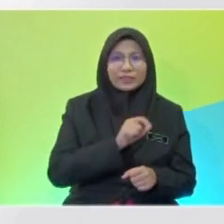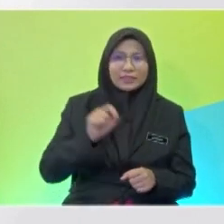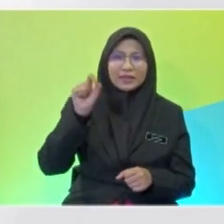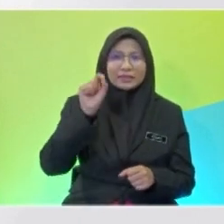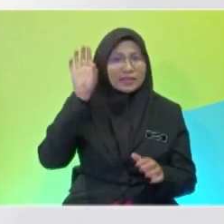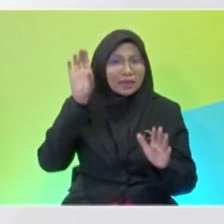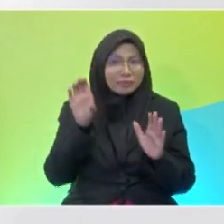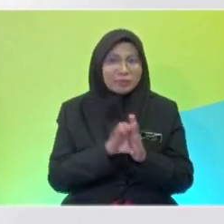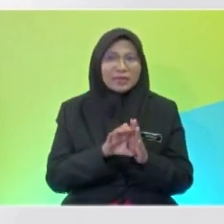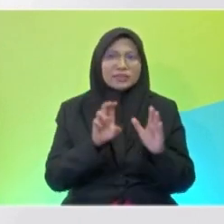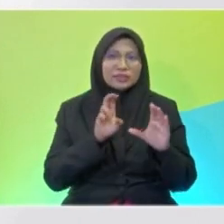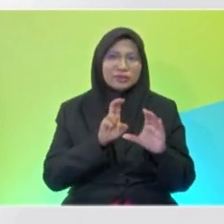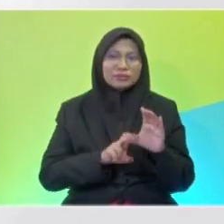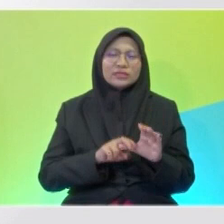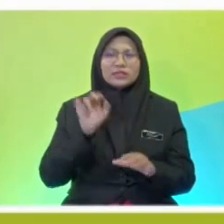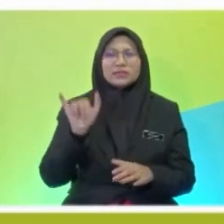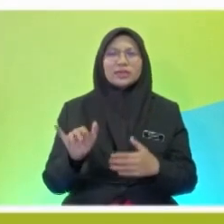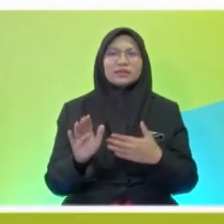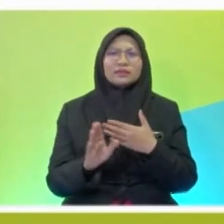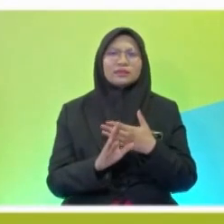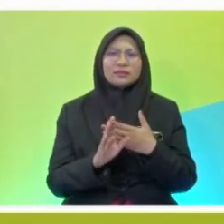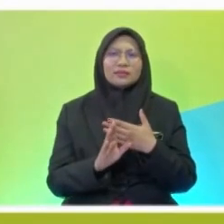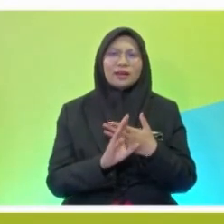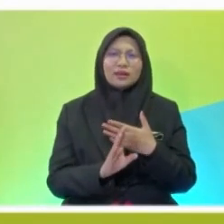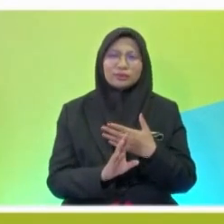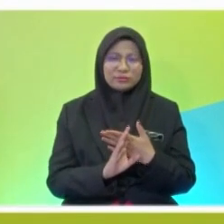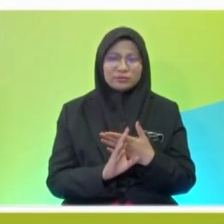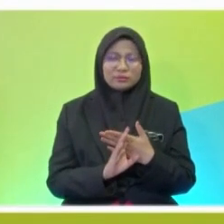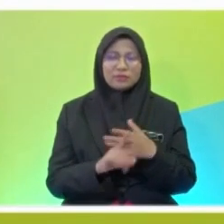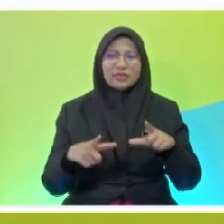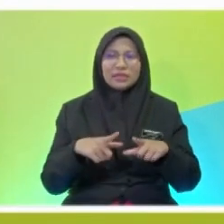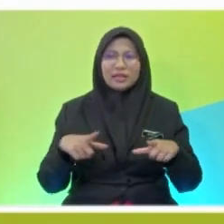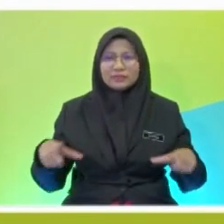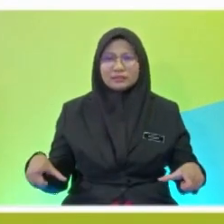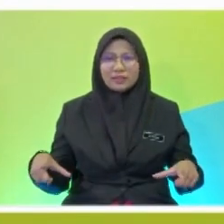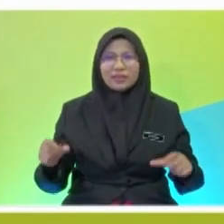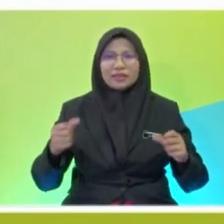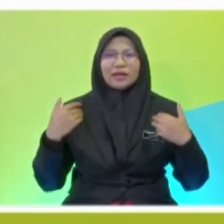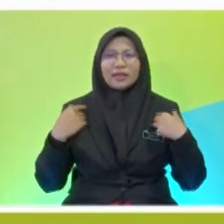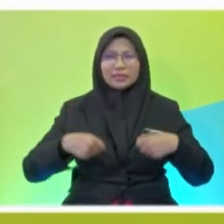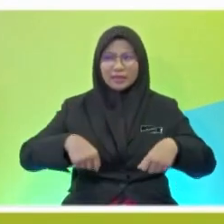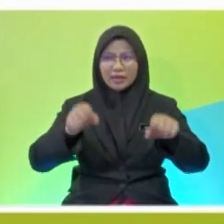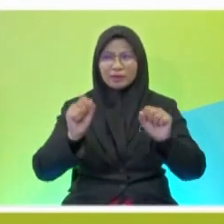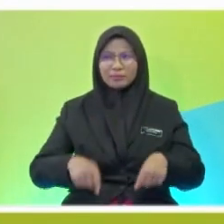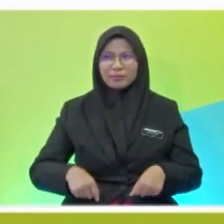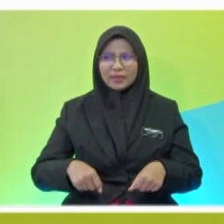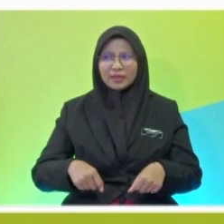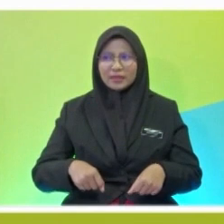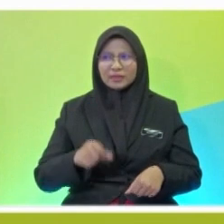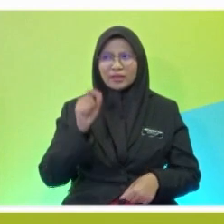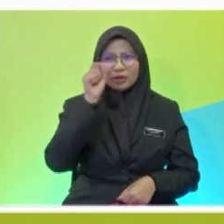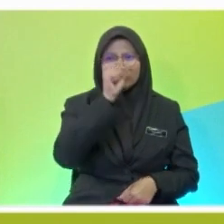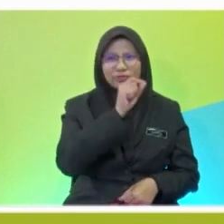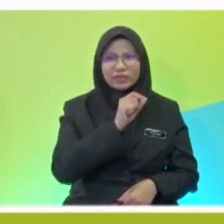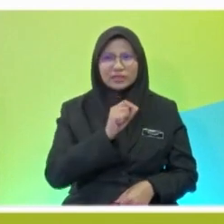eee barang-barang yang terdapat pada lantai capek permadani yang terdapat juga ya kemudian kita bulatkan juga